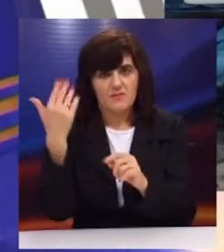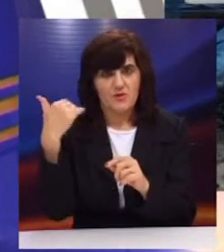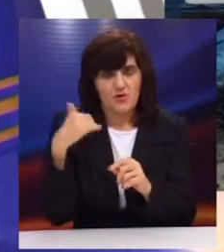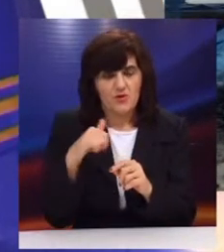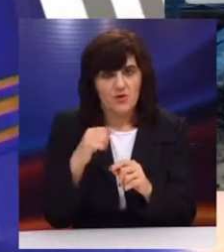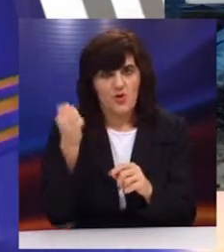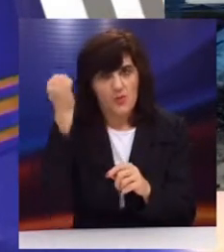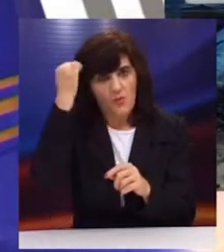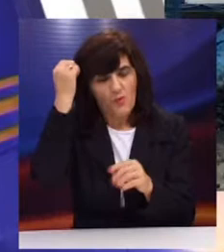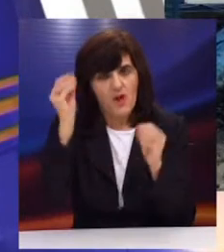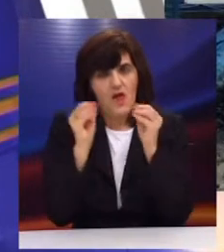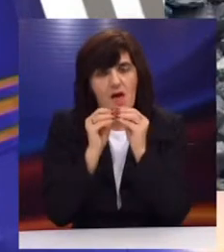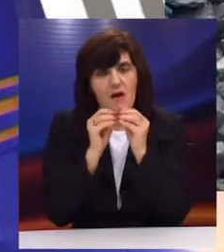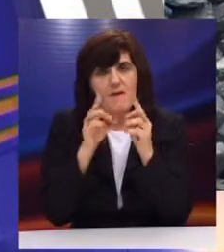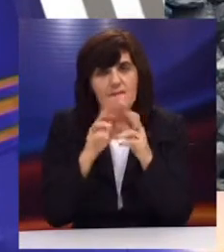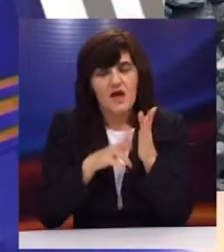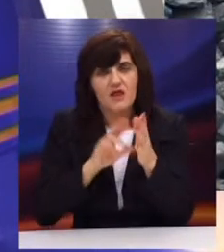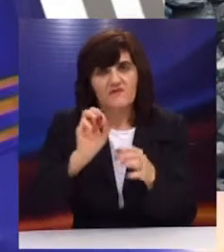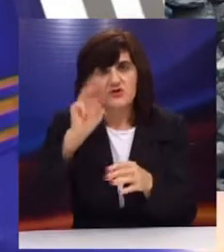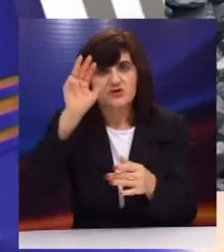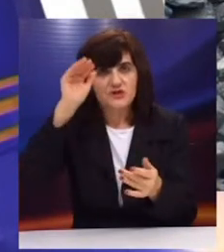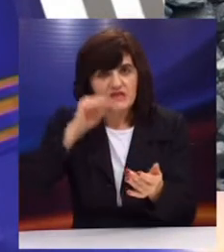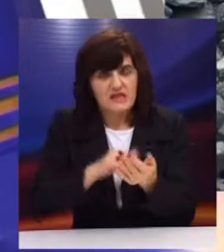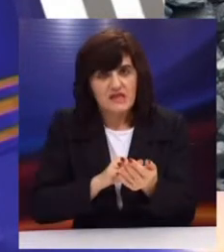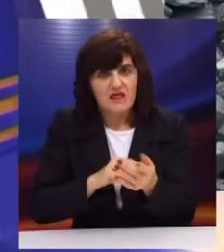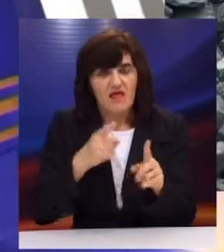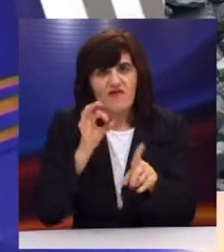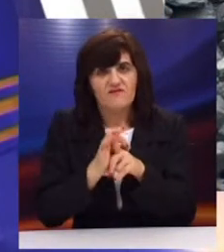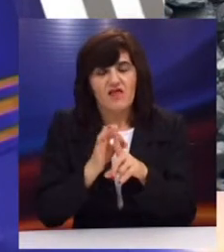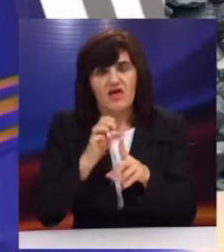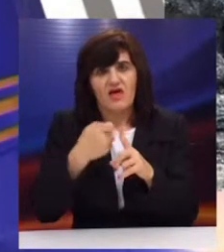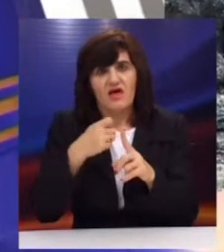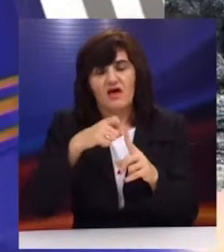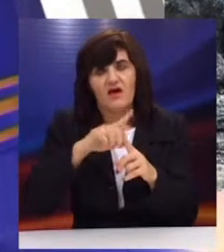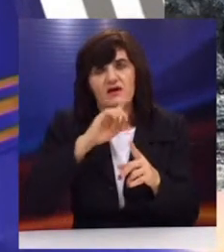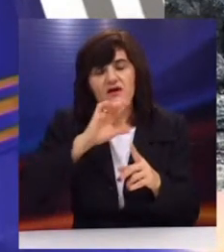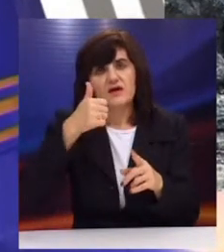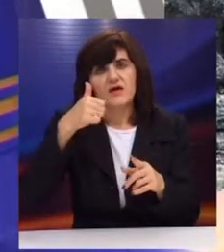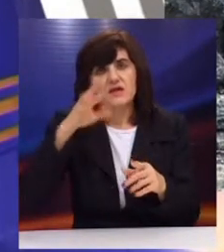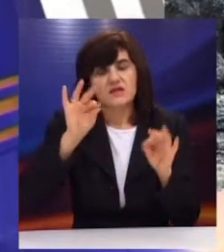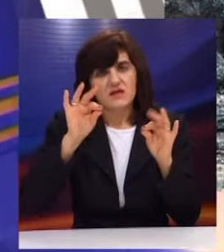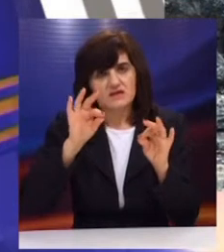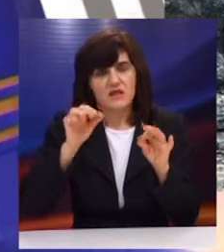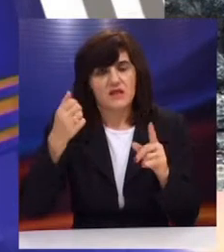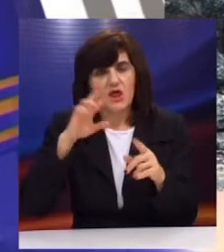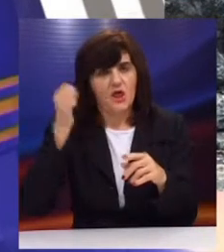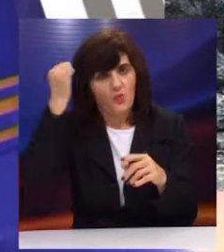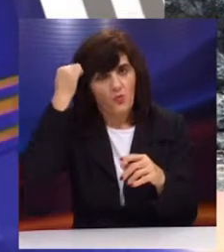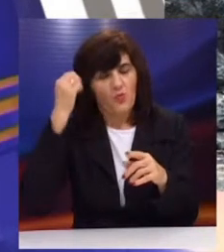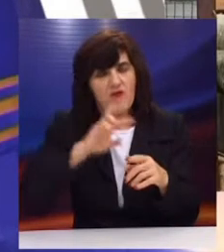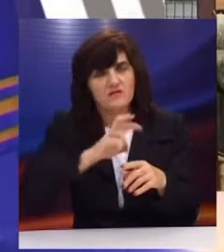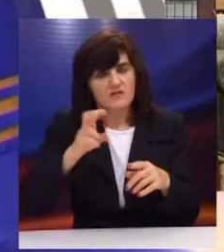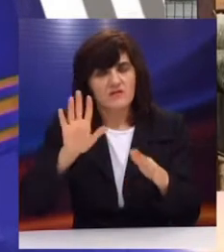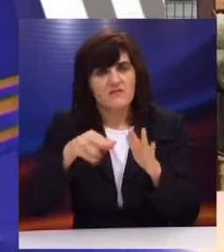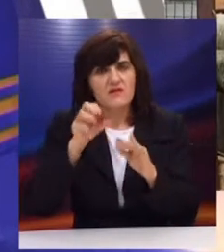godinu. Ugalj Banović je 14.000 dinara po toni, kleka 10.545 dinara, eko ugalj 9.400 dinara,